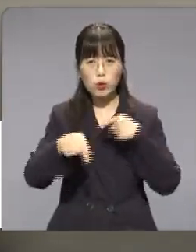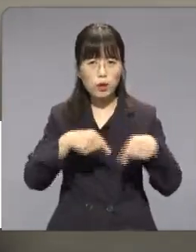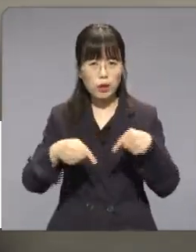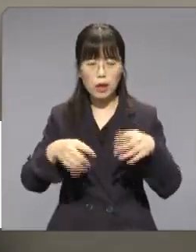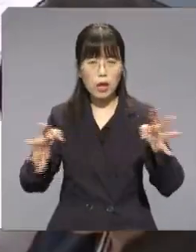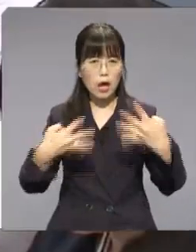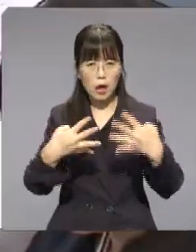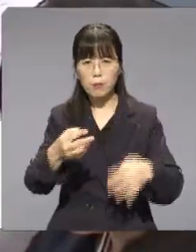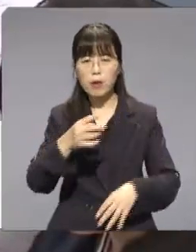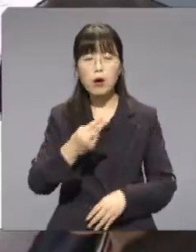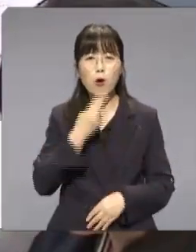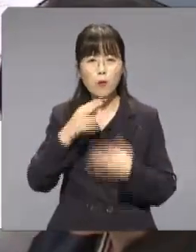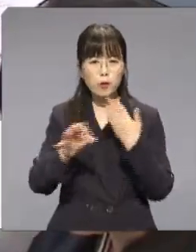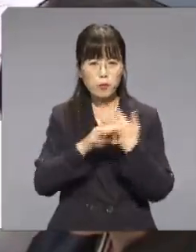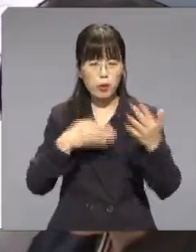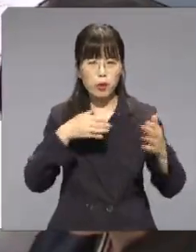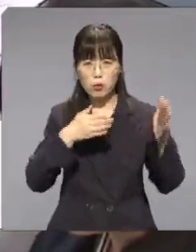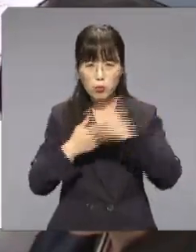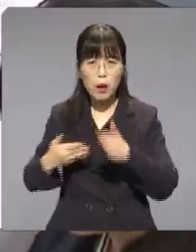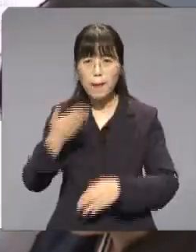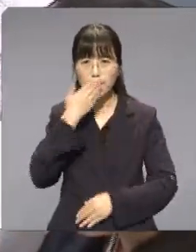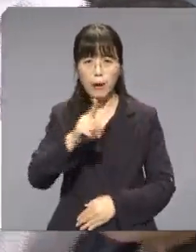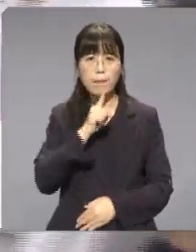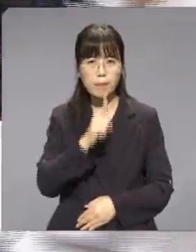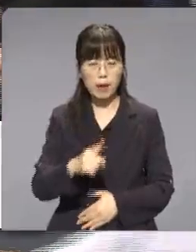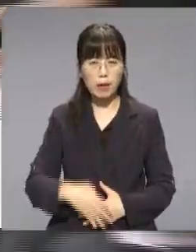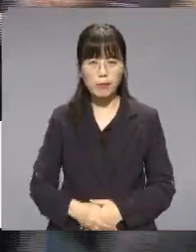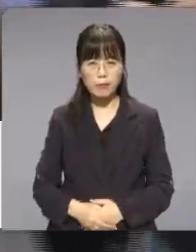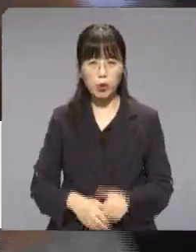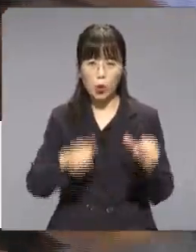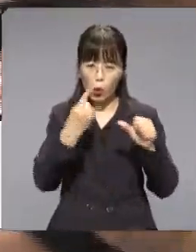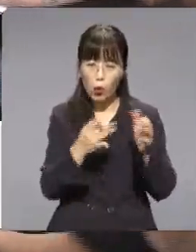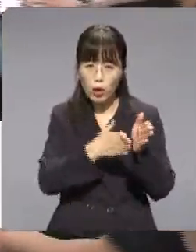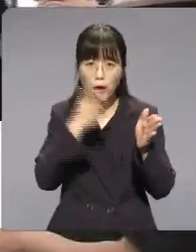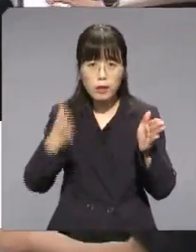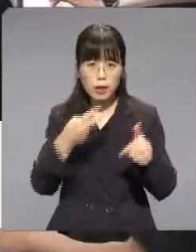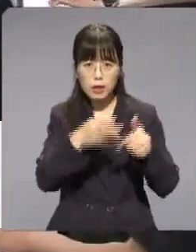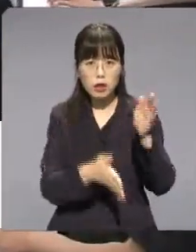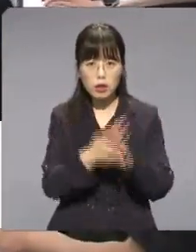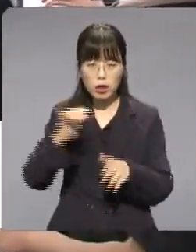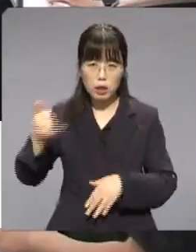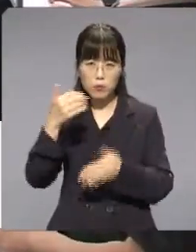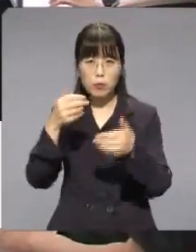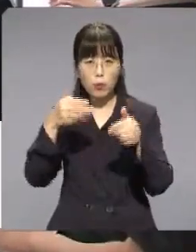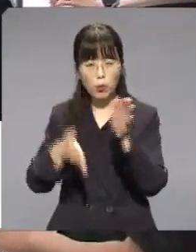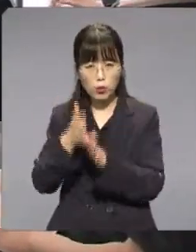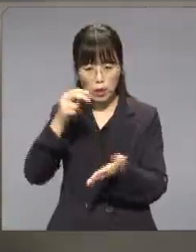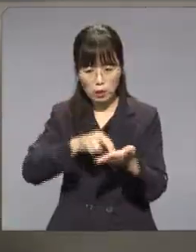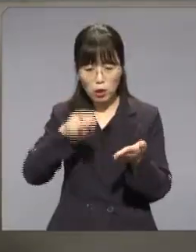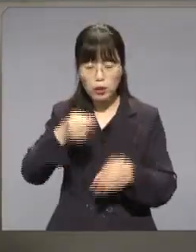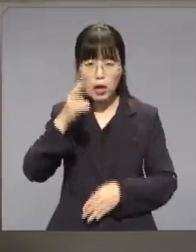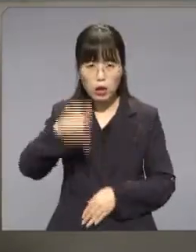되면 불발될 수 있다고 협상을 촉구했습니다. 지하철 5호선 연장은 인천시와 김포시가